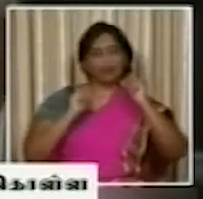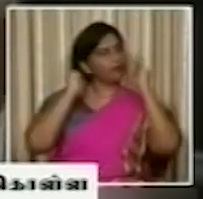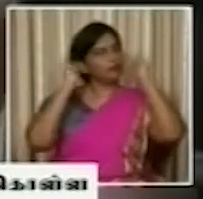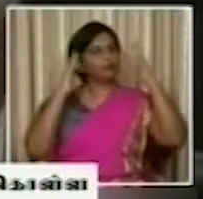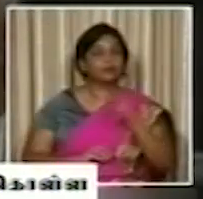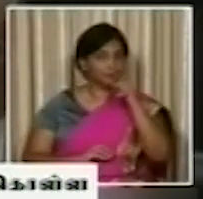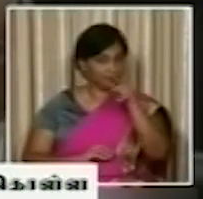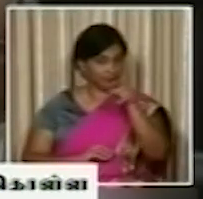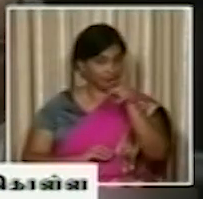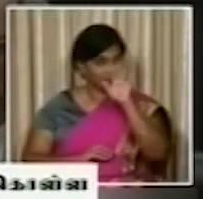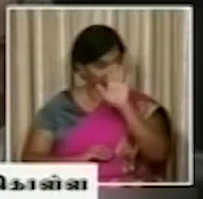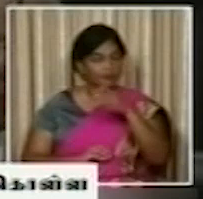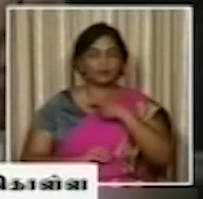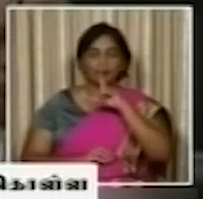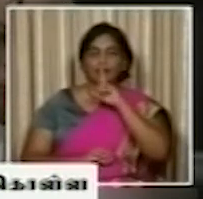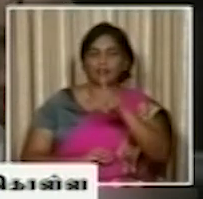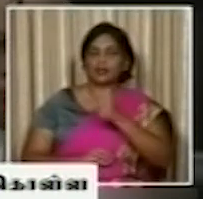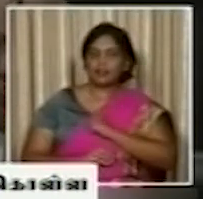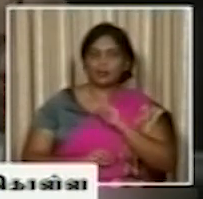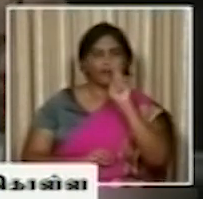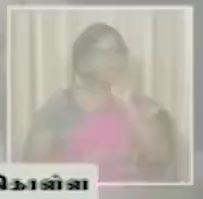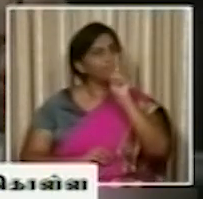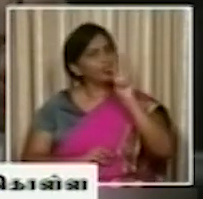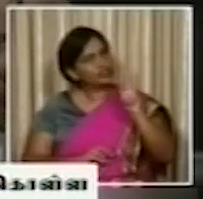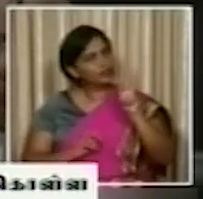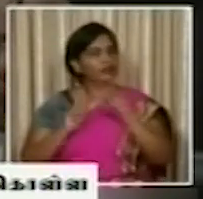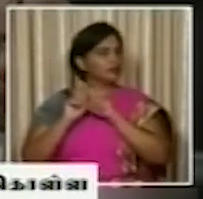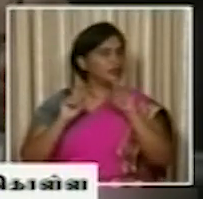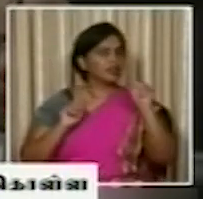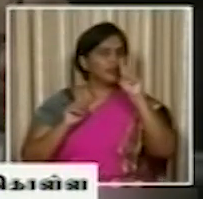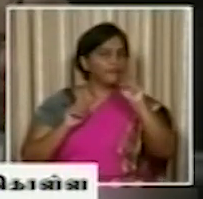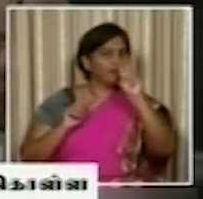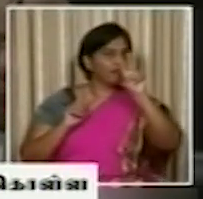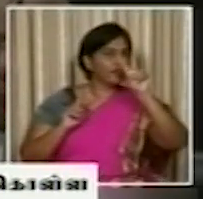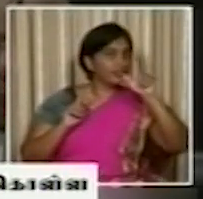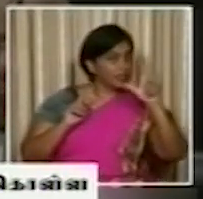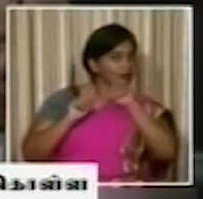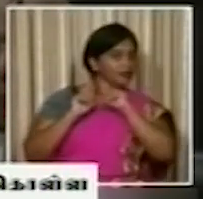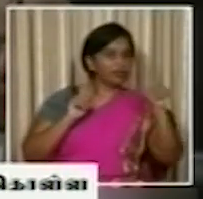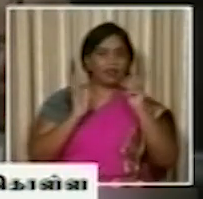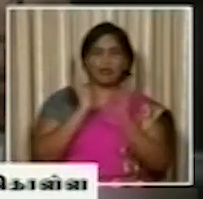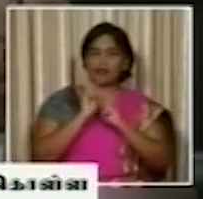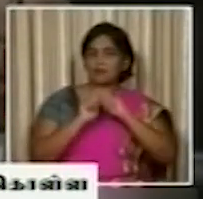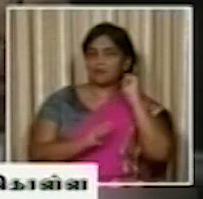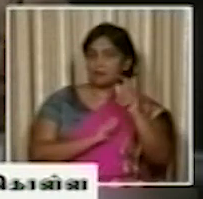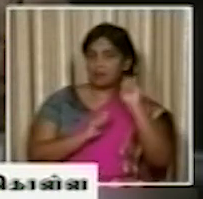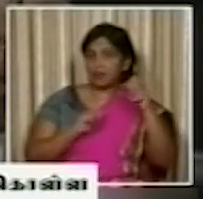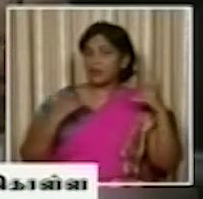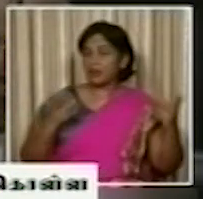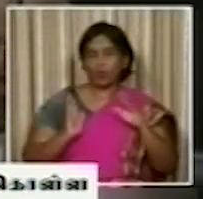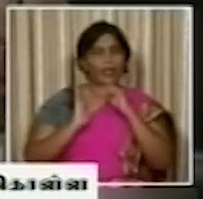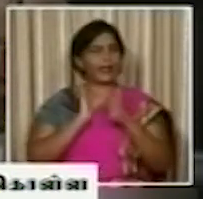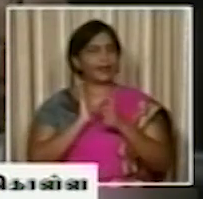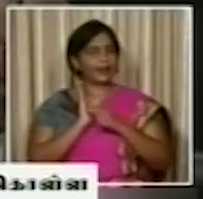உட்பட அனைத்து கடன்களையும் மறுசீரமைப்பது குறித்து தற்போது ஆராய்ந்து வருகிறோம். இந்த பேச்சுவார்த்தைகள் விரைவில் வெற்றிகரமாக முடிவடையும் என